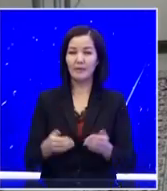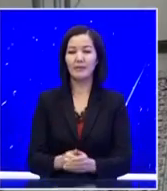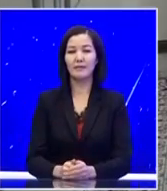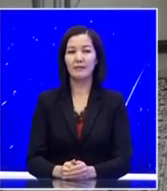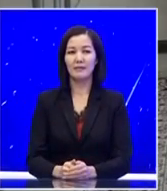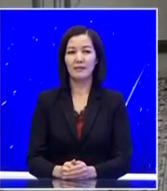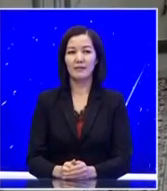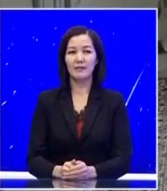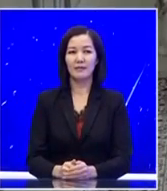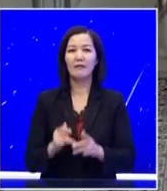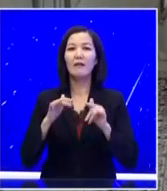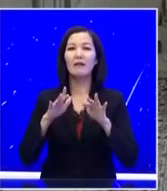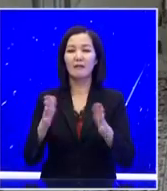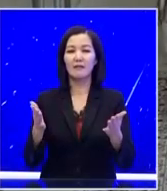шүкір